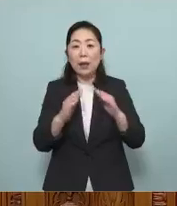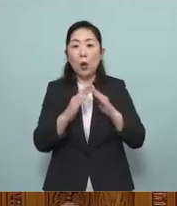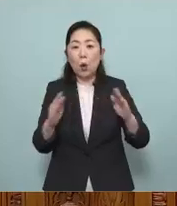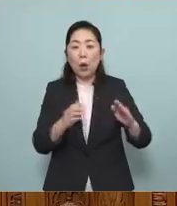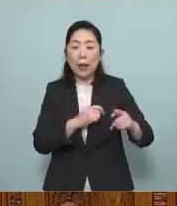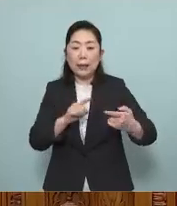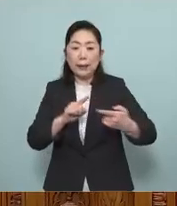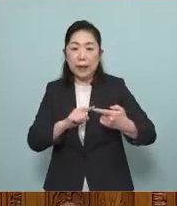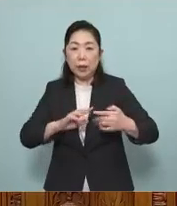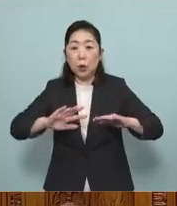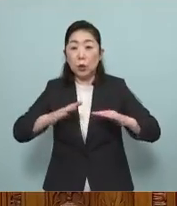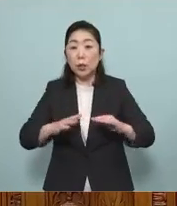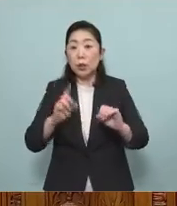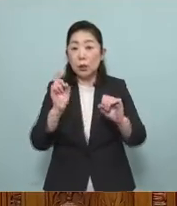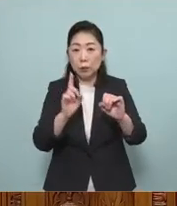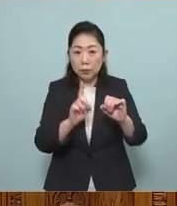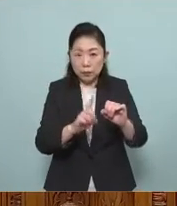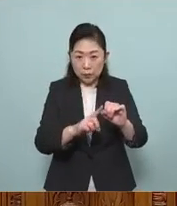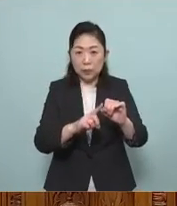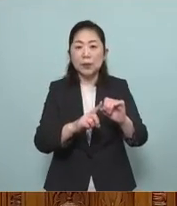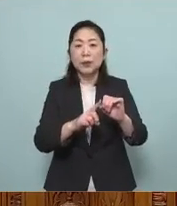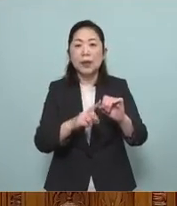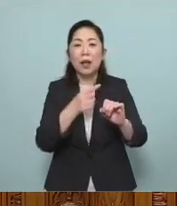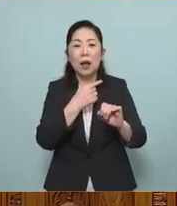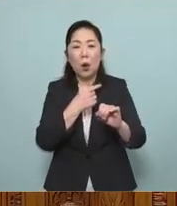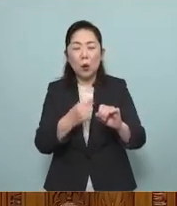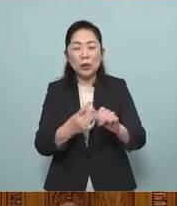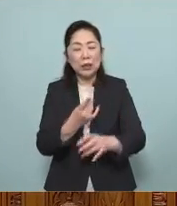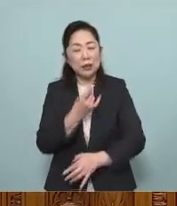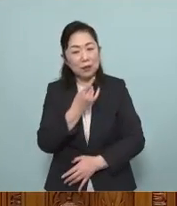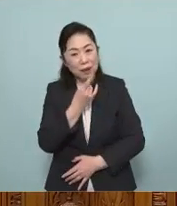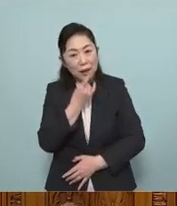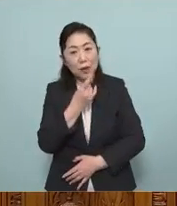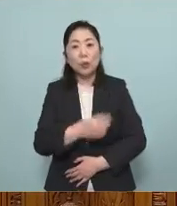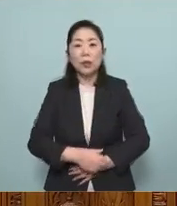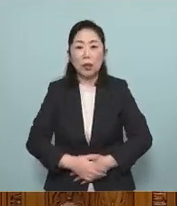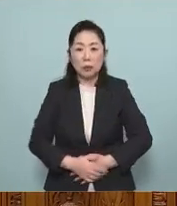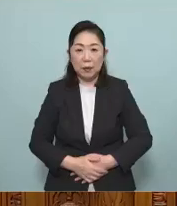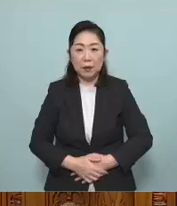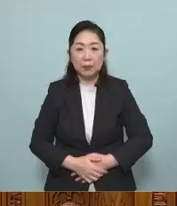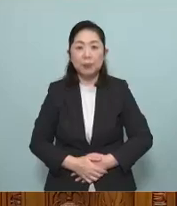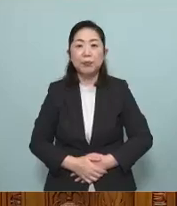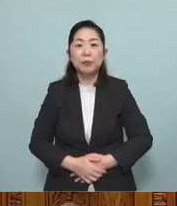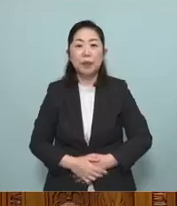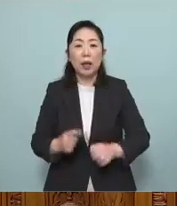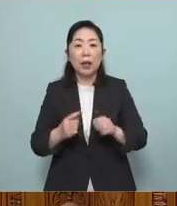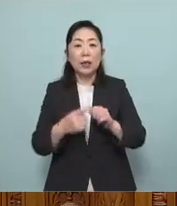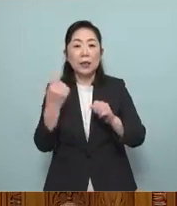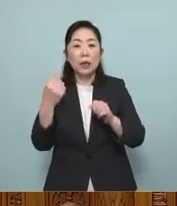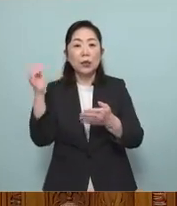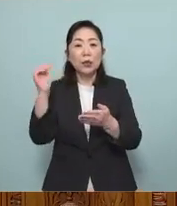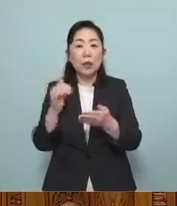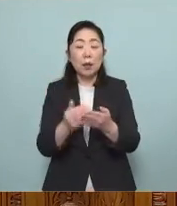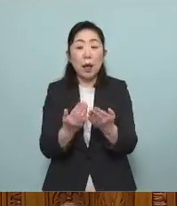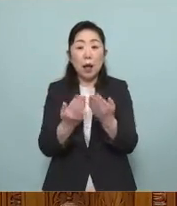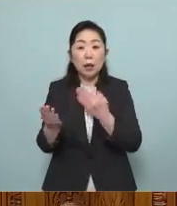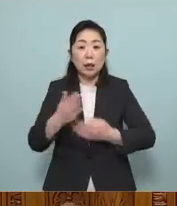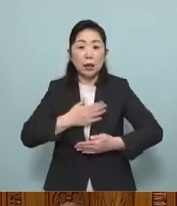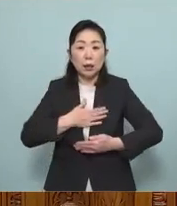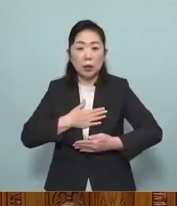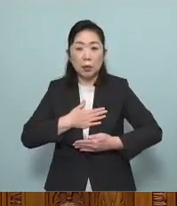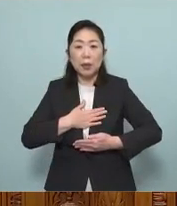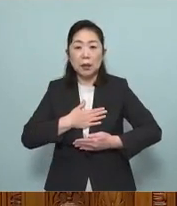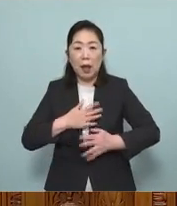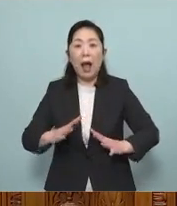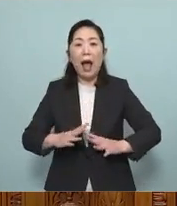な議論が行われることを心から期待します。 昨年末明らかになった建設